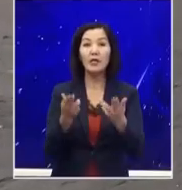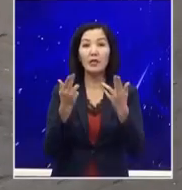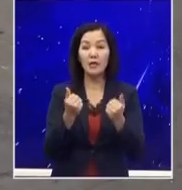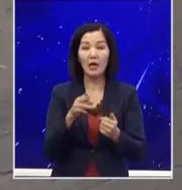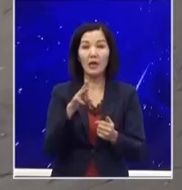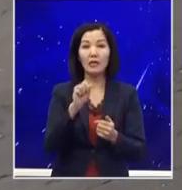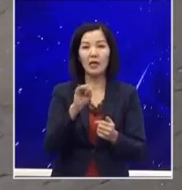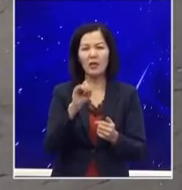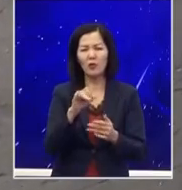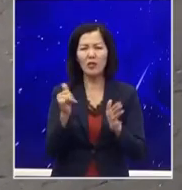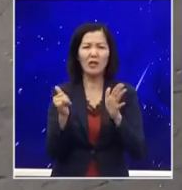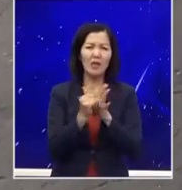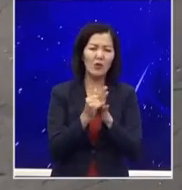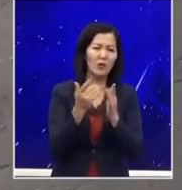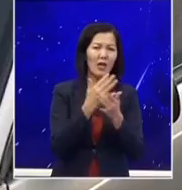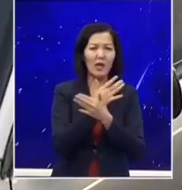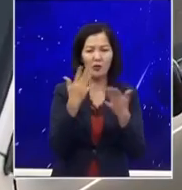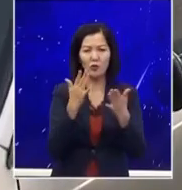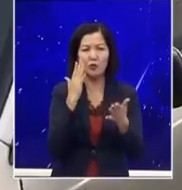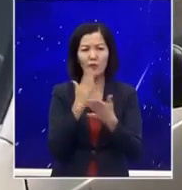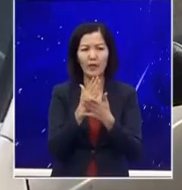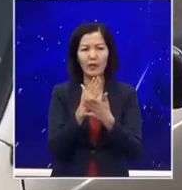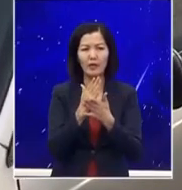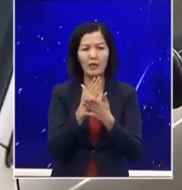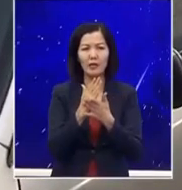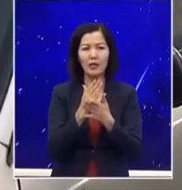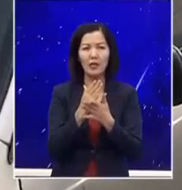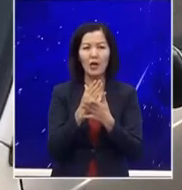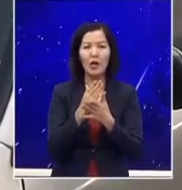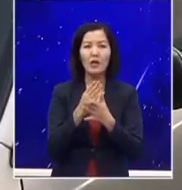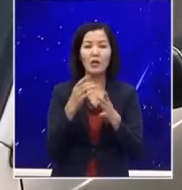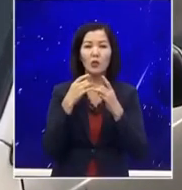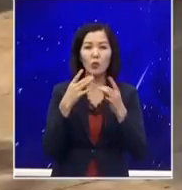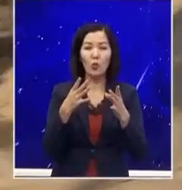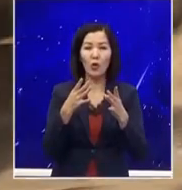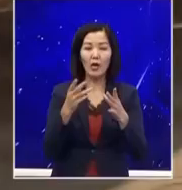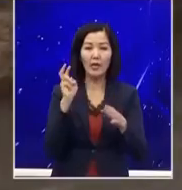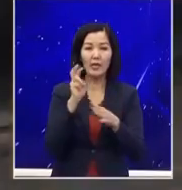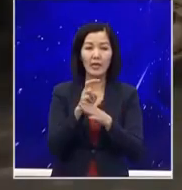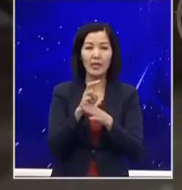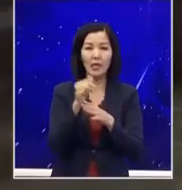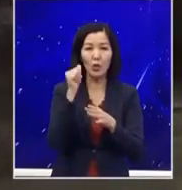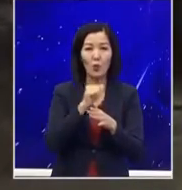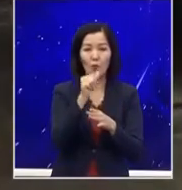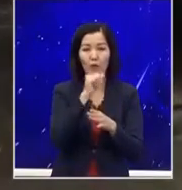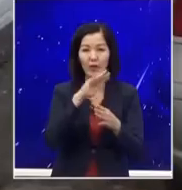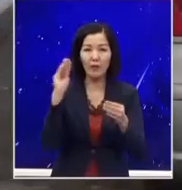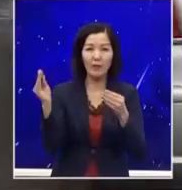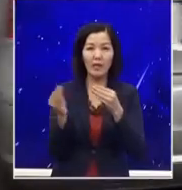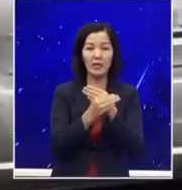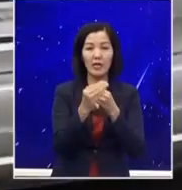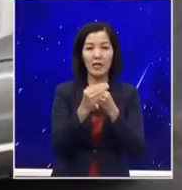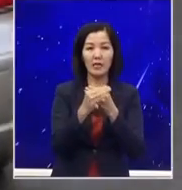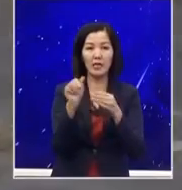Toyota, Nissan, Mercedes көліктердің түр-түрін табасыз мұнан. Тойға келген тойшыл қауым көрінбес үшін ғимараттың артына